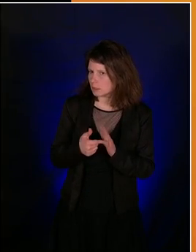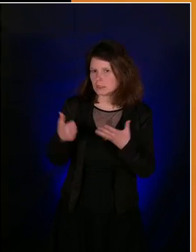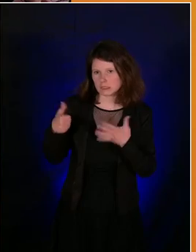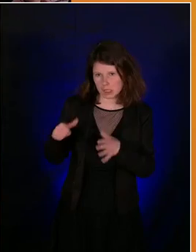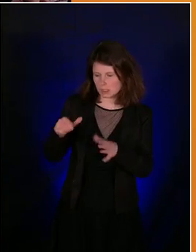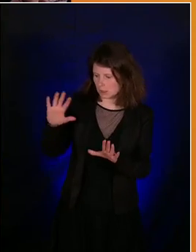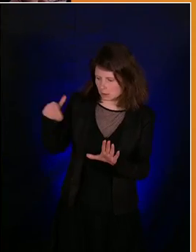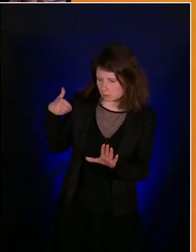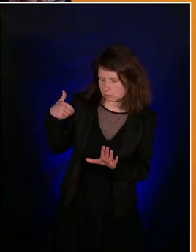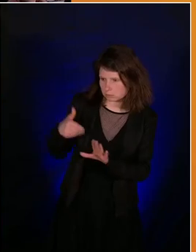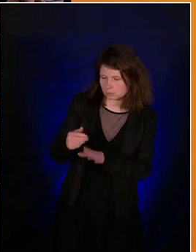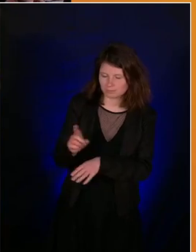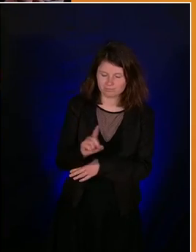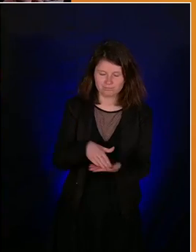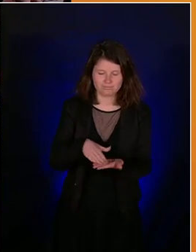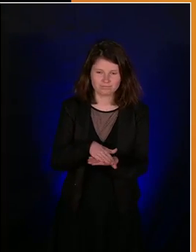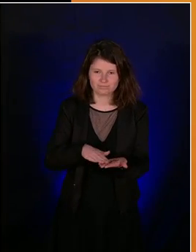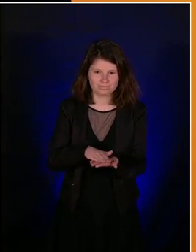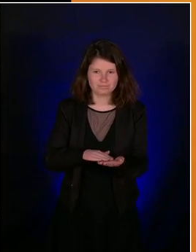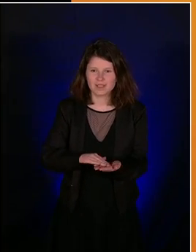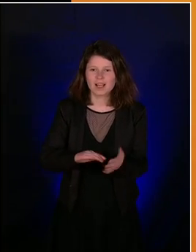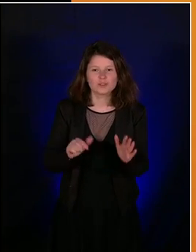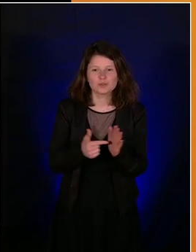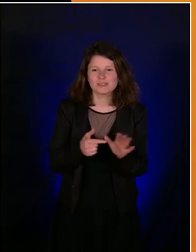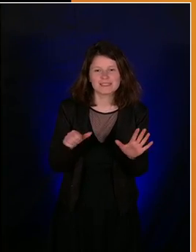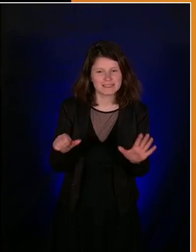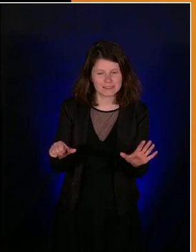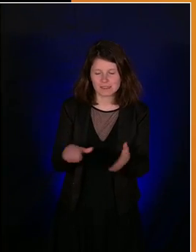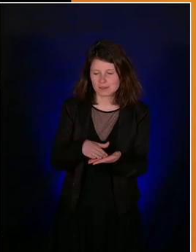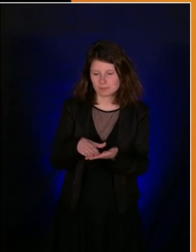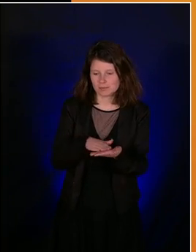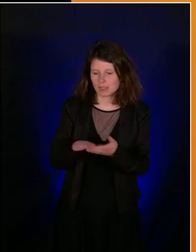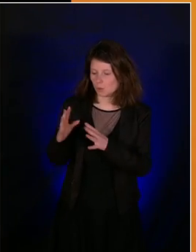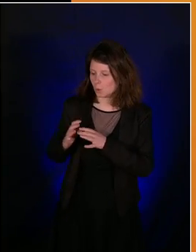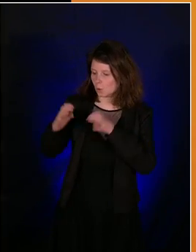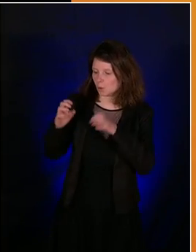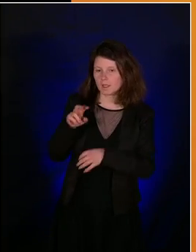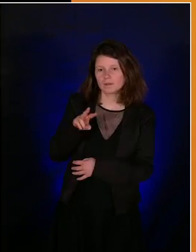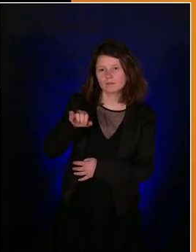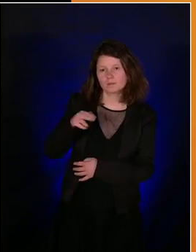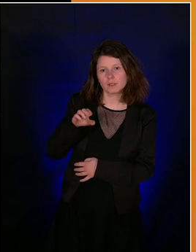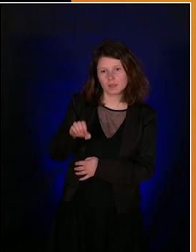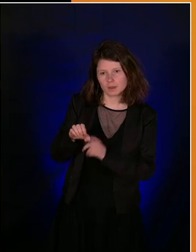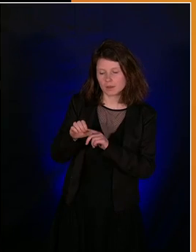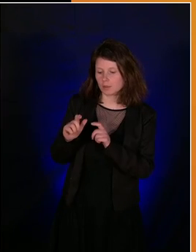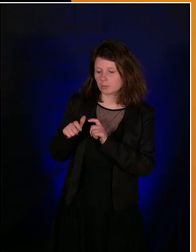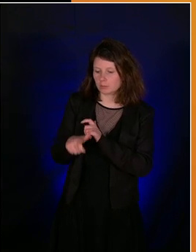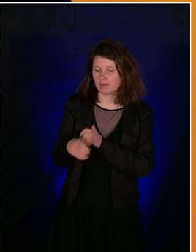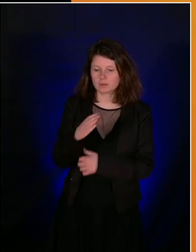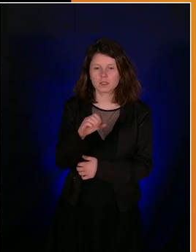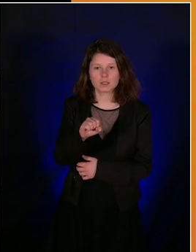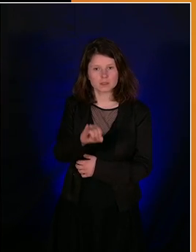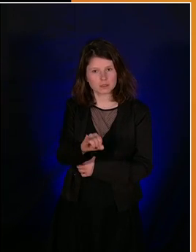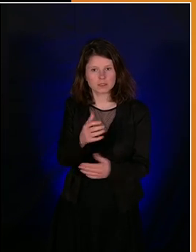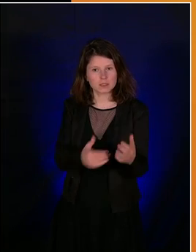2016 non pas 2016 pardon 2006 le congrès de de Vienne hein la CSI a été créée et donc la